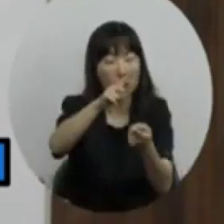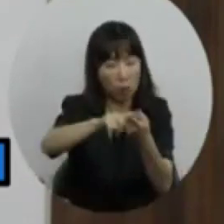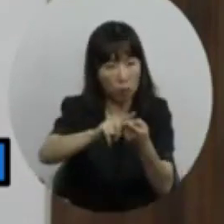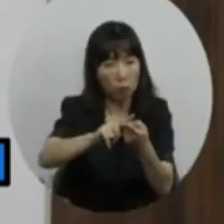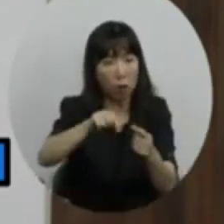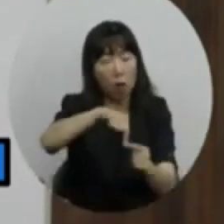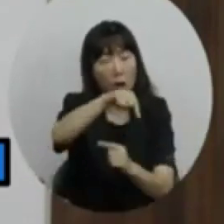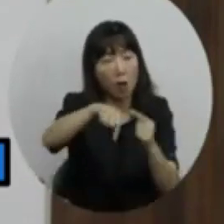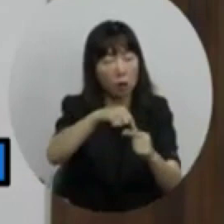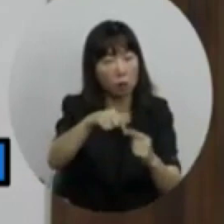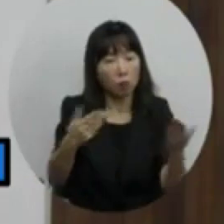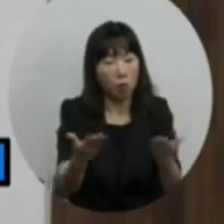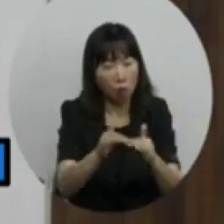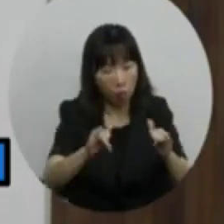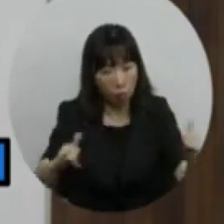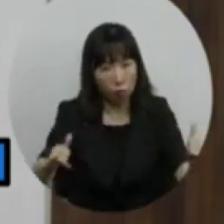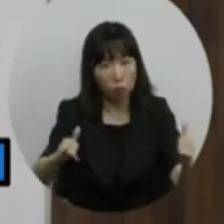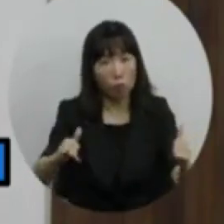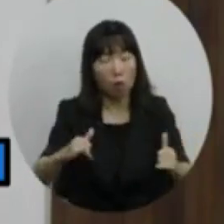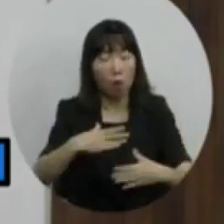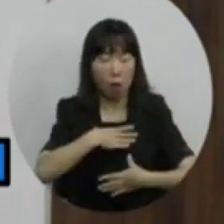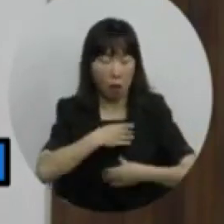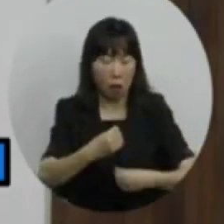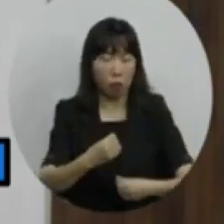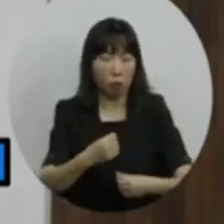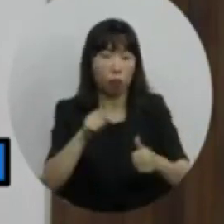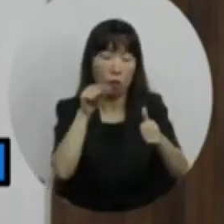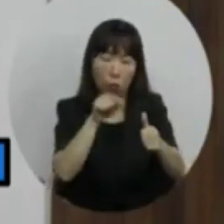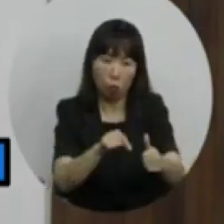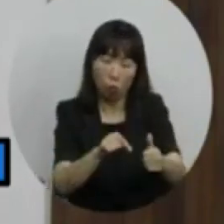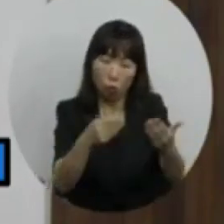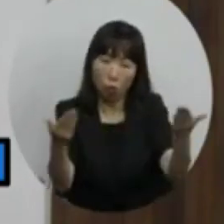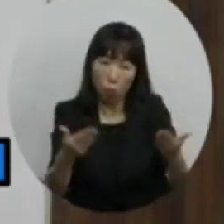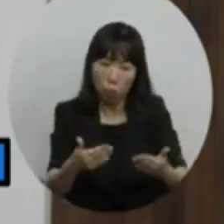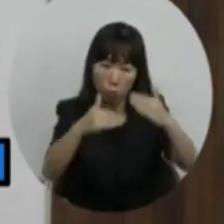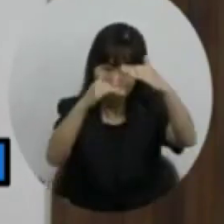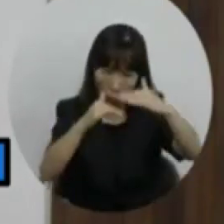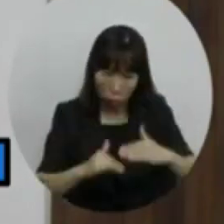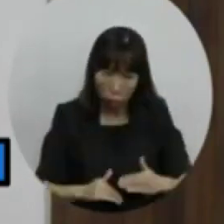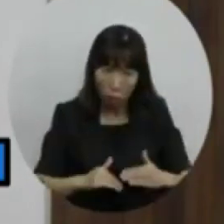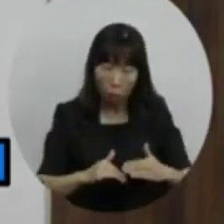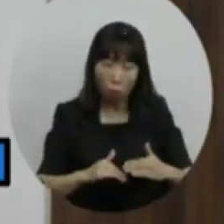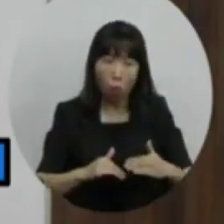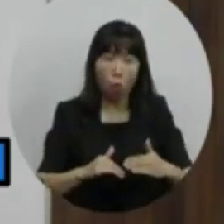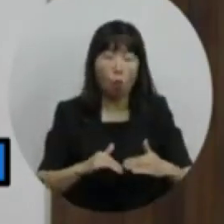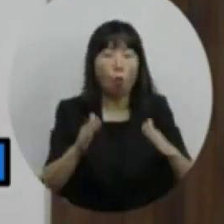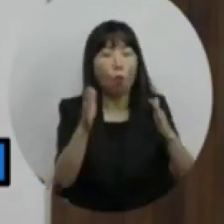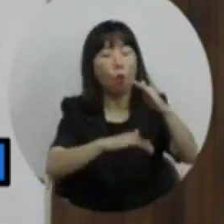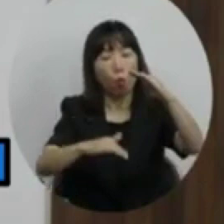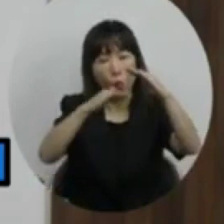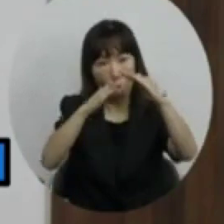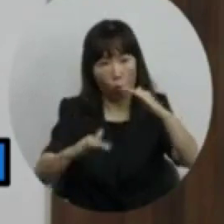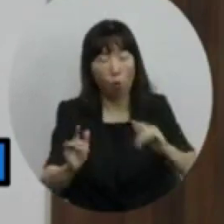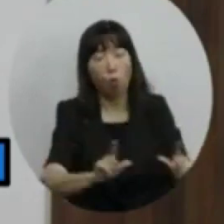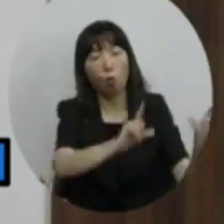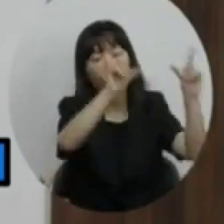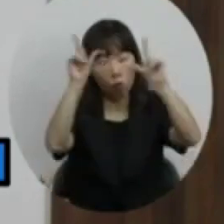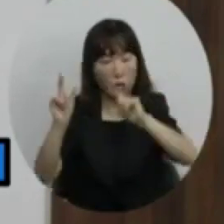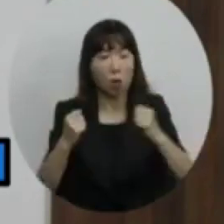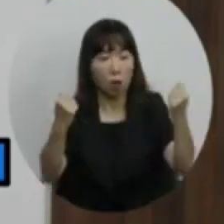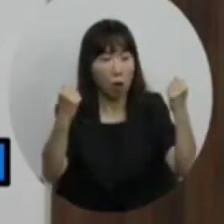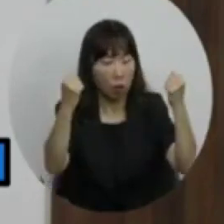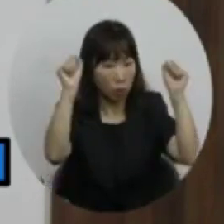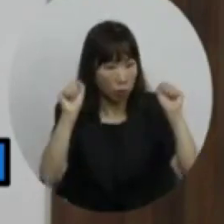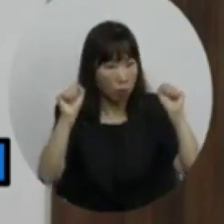그리고 행정안보의 안전부의 권고사항을 및 여주시 공공체육시설 중장기 관리계획과